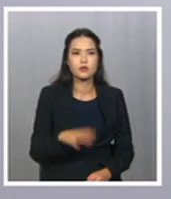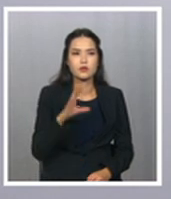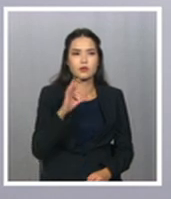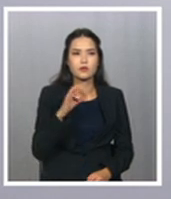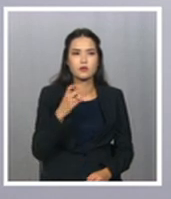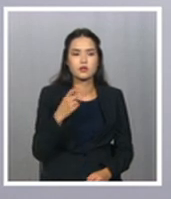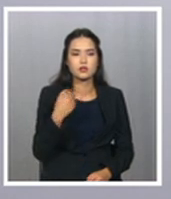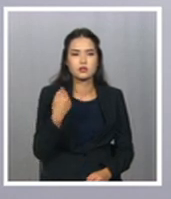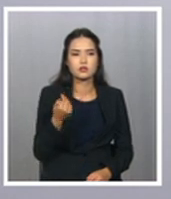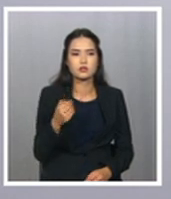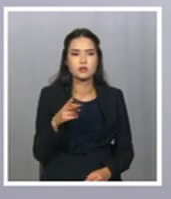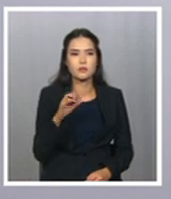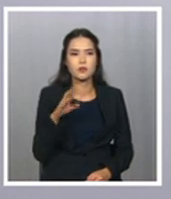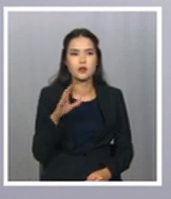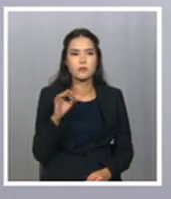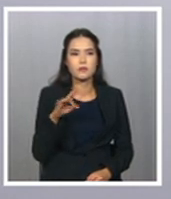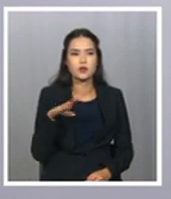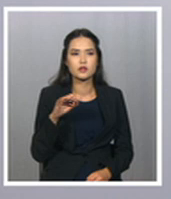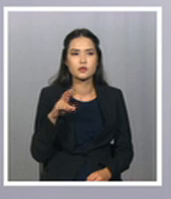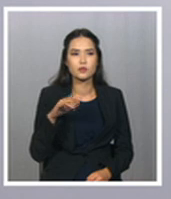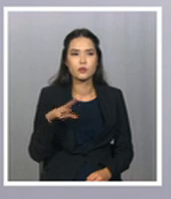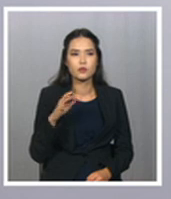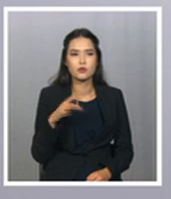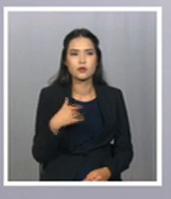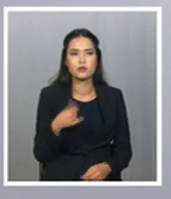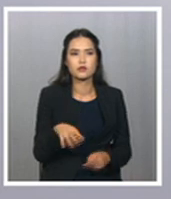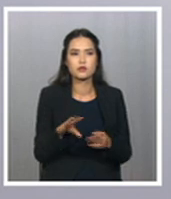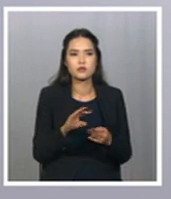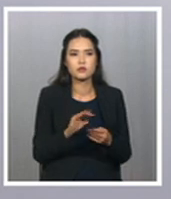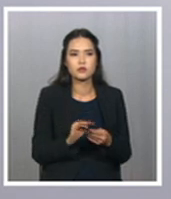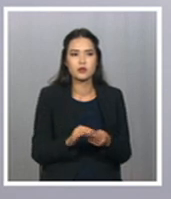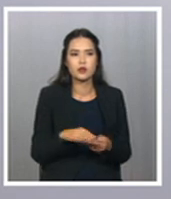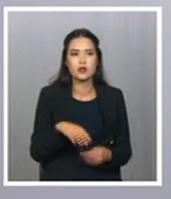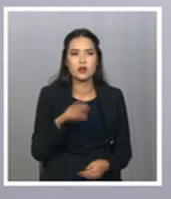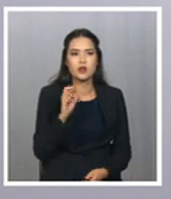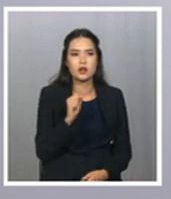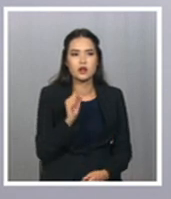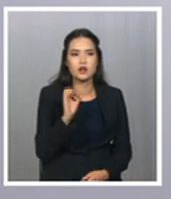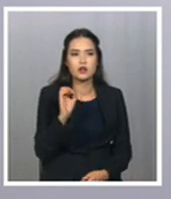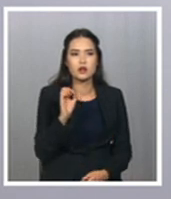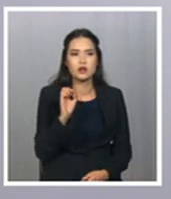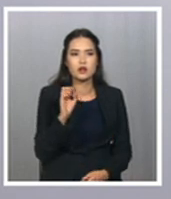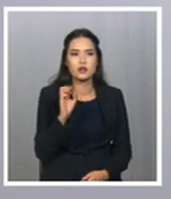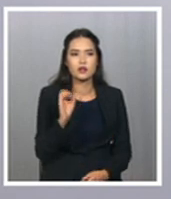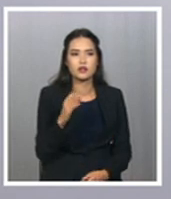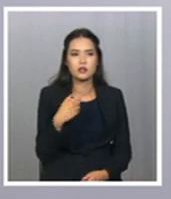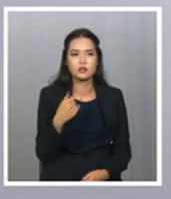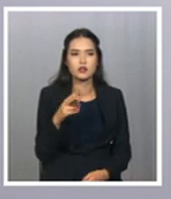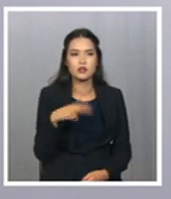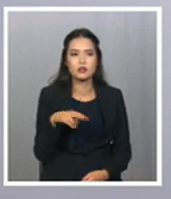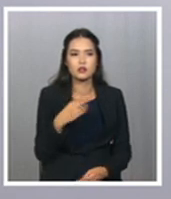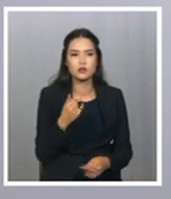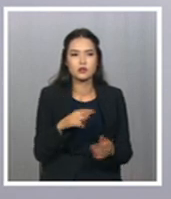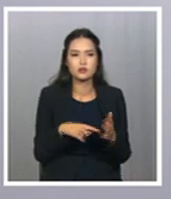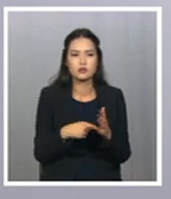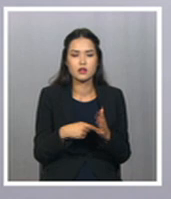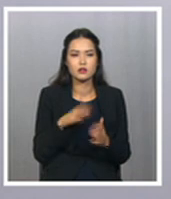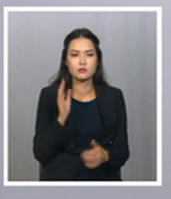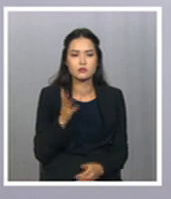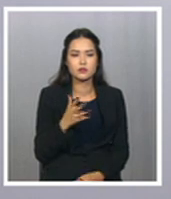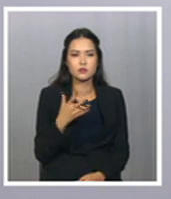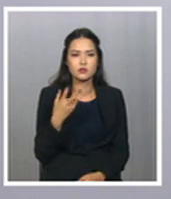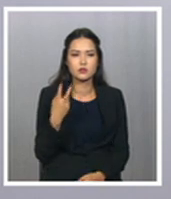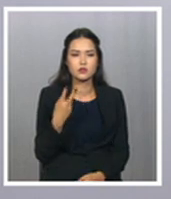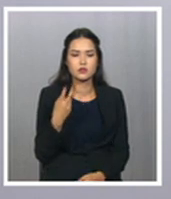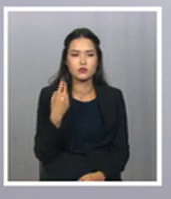F-тен. Ол бізде жаңағы AE-нің дәл ортасына түседі. AE-нің ұзындығын біз білеміз. Демек, бұл